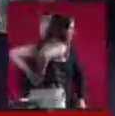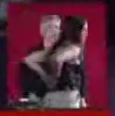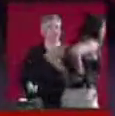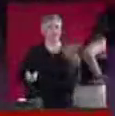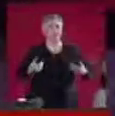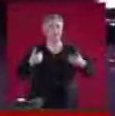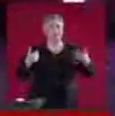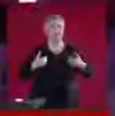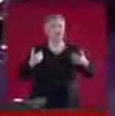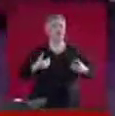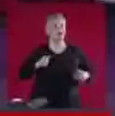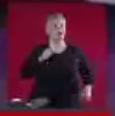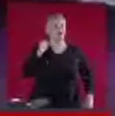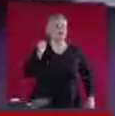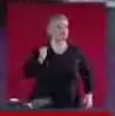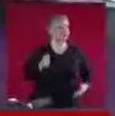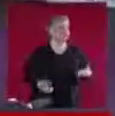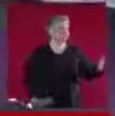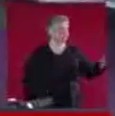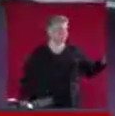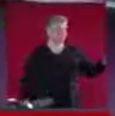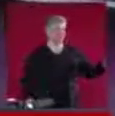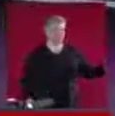αριστεράς στην πρώτη γραμμή του